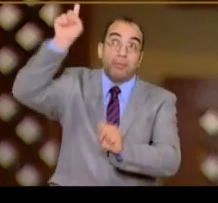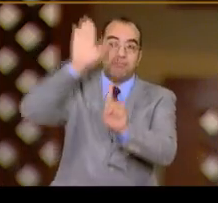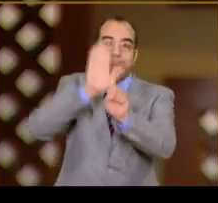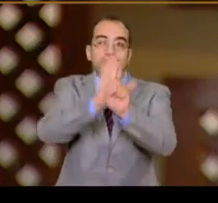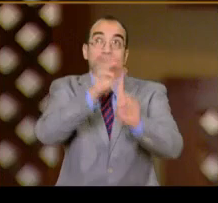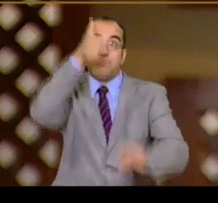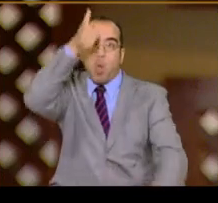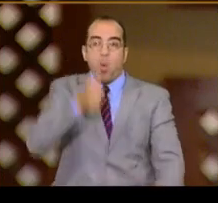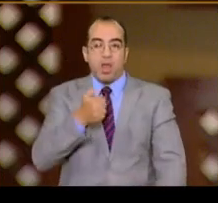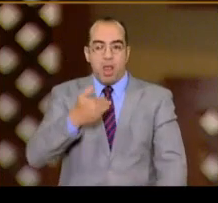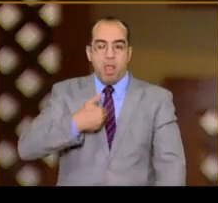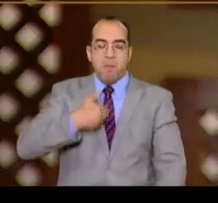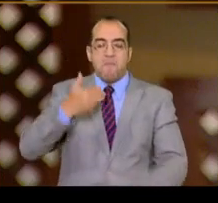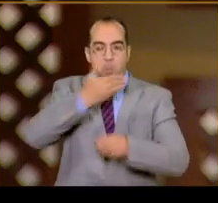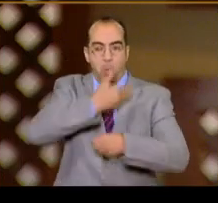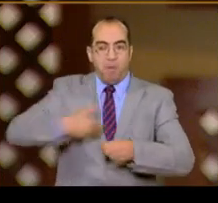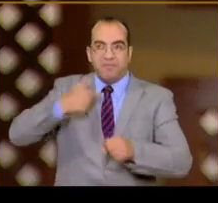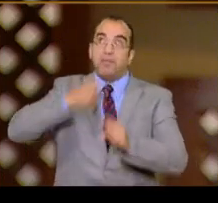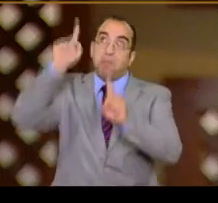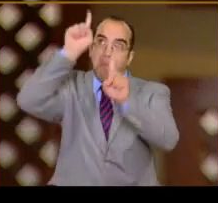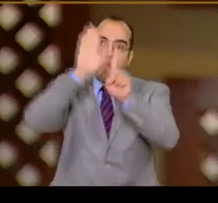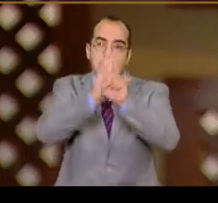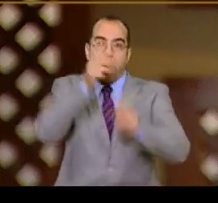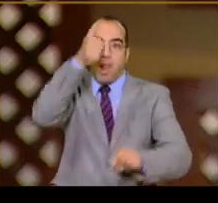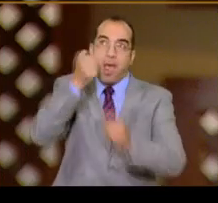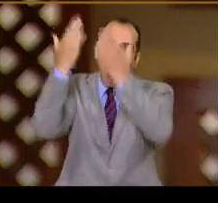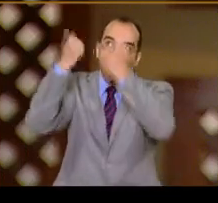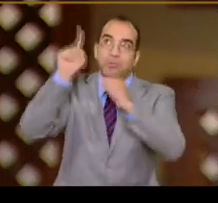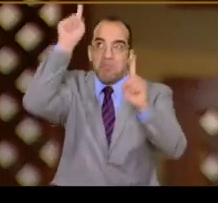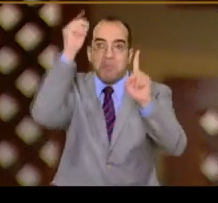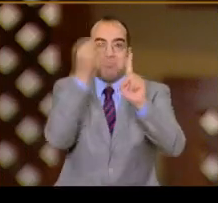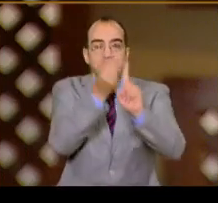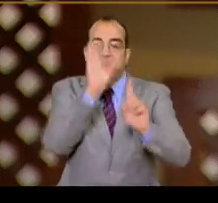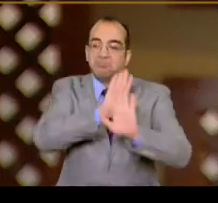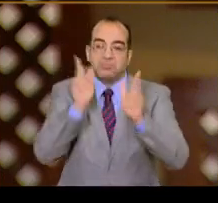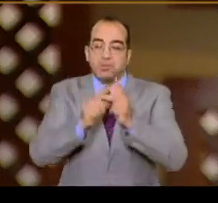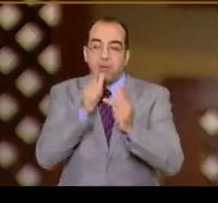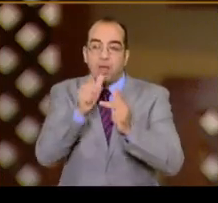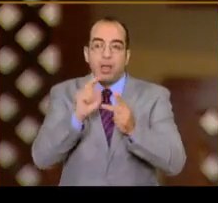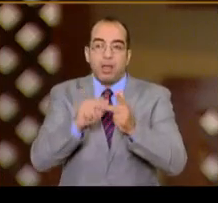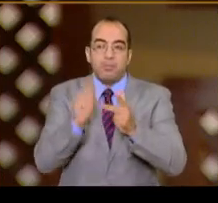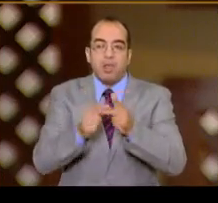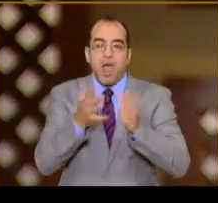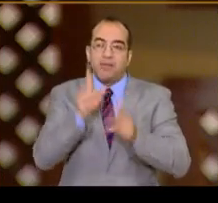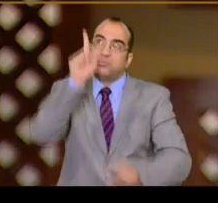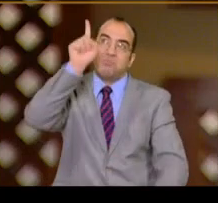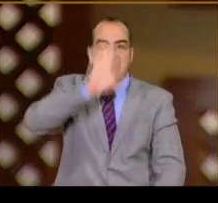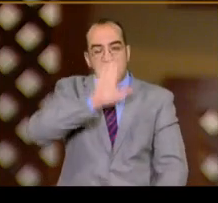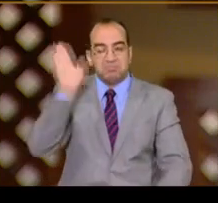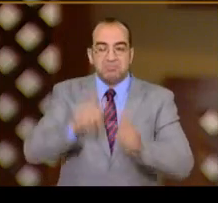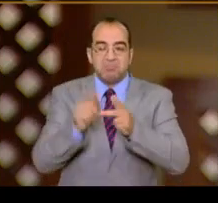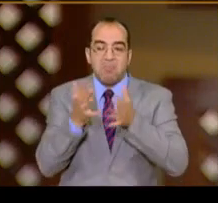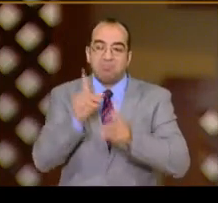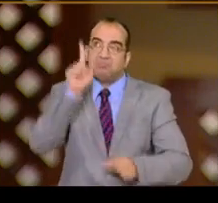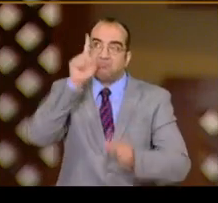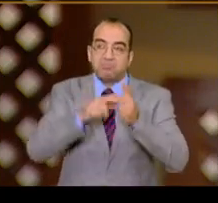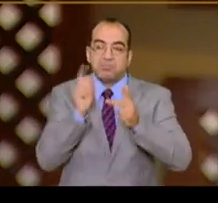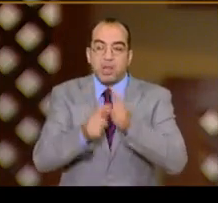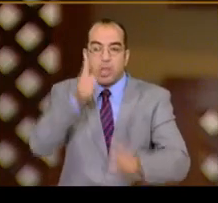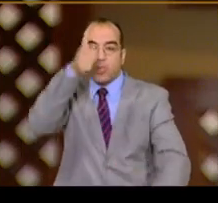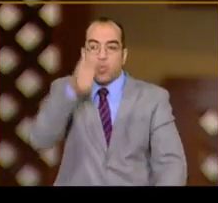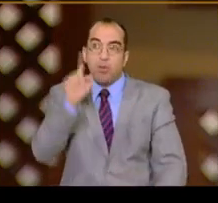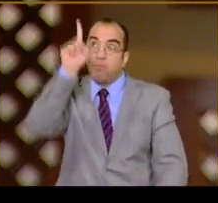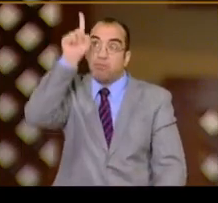تعتمدش الا على ربنا ما تطلبش الا من ربنا ما تخافش الا من ربنا ما